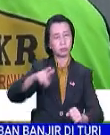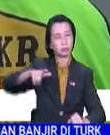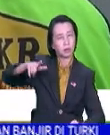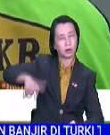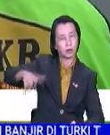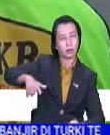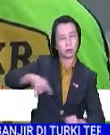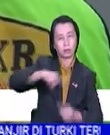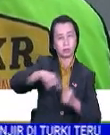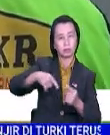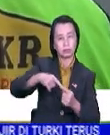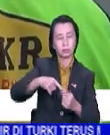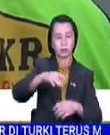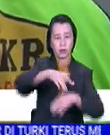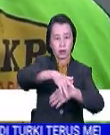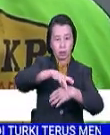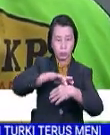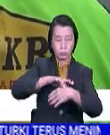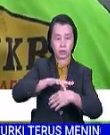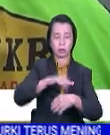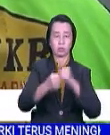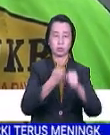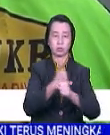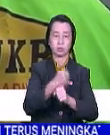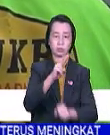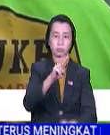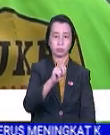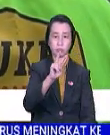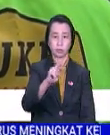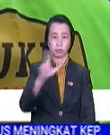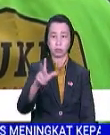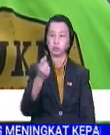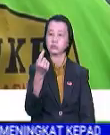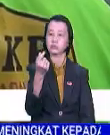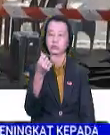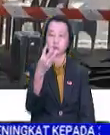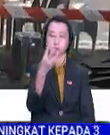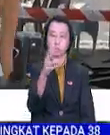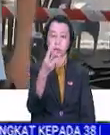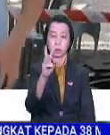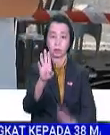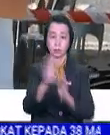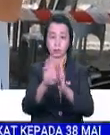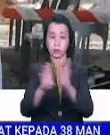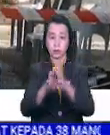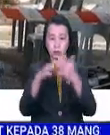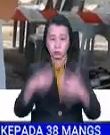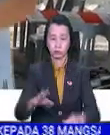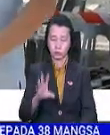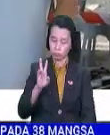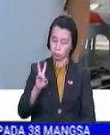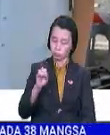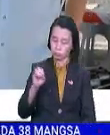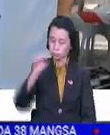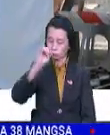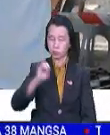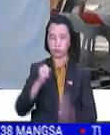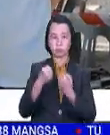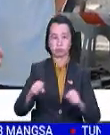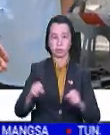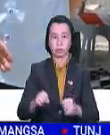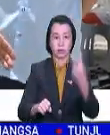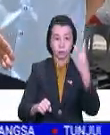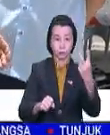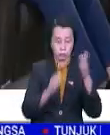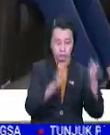selewat lewatnya pada awal 2023 Project bernilai 16 billion Ringgit telah hampir 700 Siap dengan dua